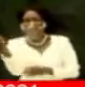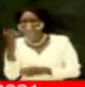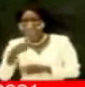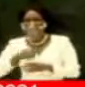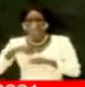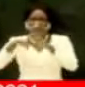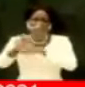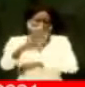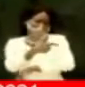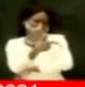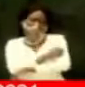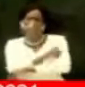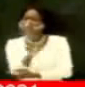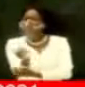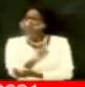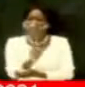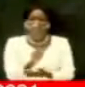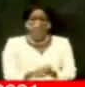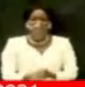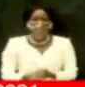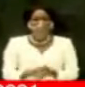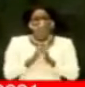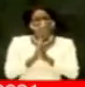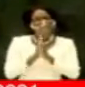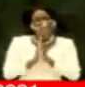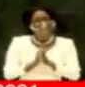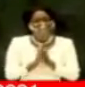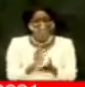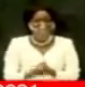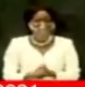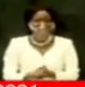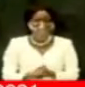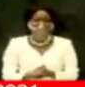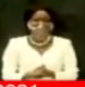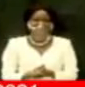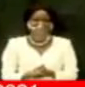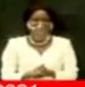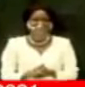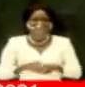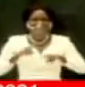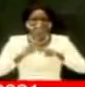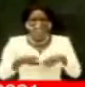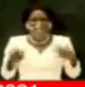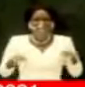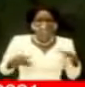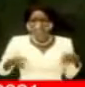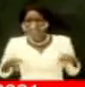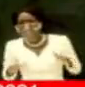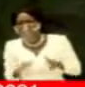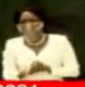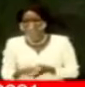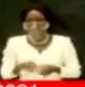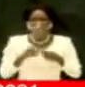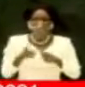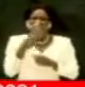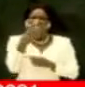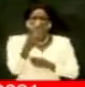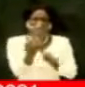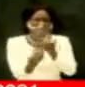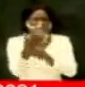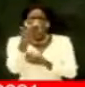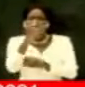katemera kuti akabaye ana ayi Nde chonde, chonde, tisakale ndi manta, tisapasa anatu